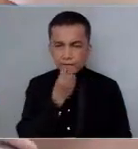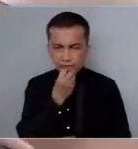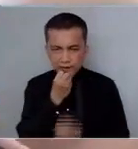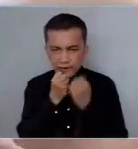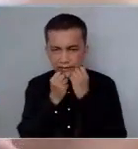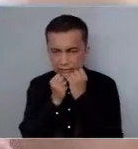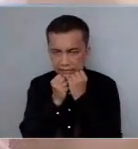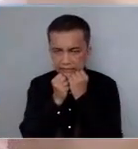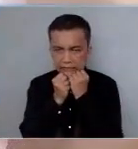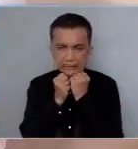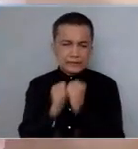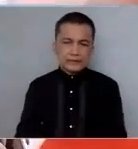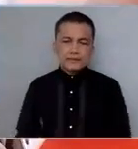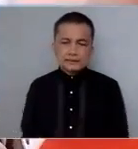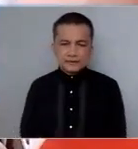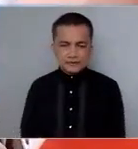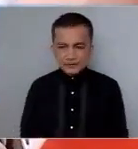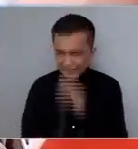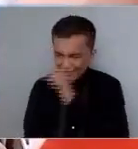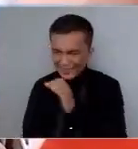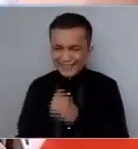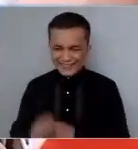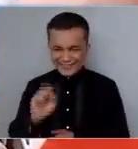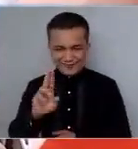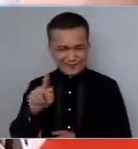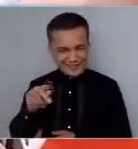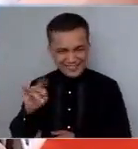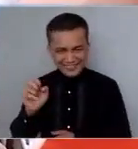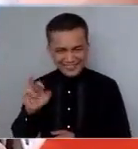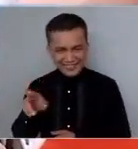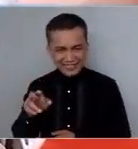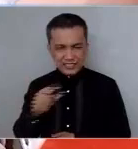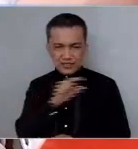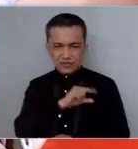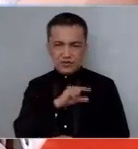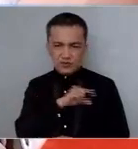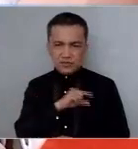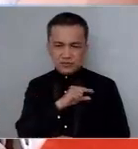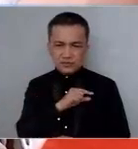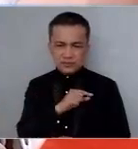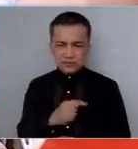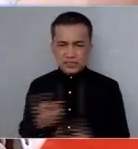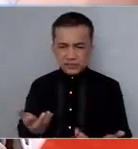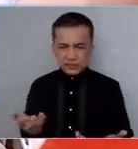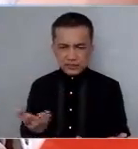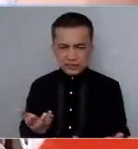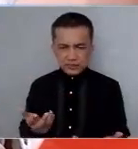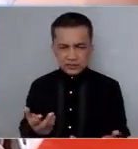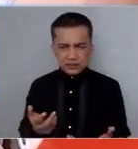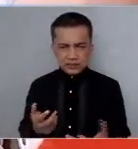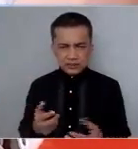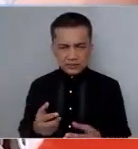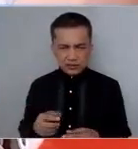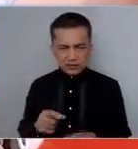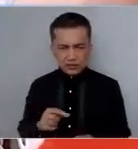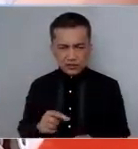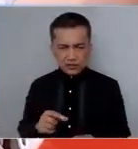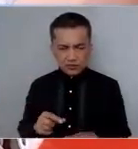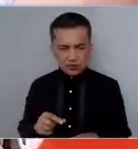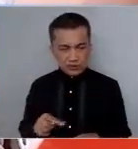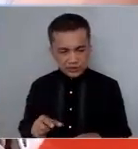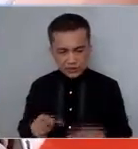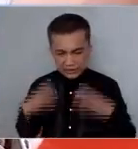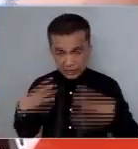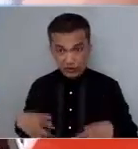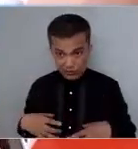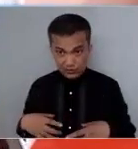Yes. So, magaling ka maghanap ng supplier, ha? At pag sinabi mong kalidad, JC, saan yan? Sa texture ng tela, sa